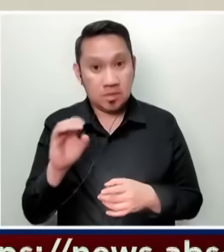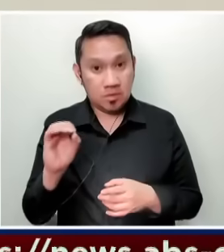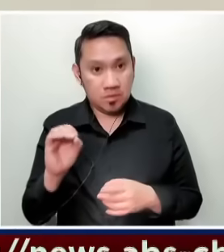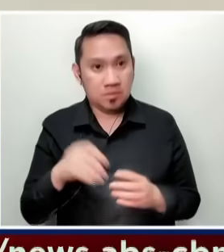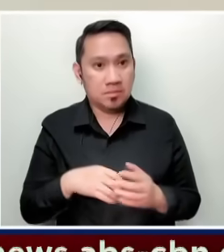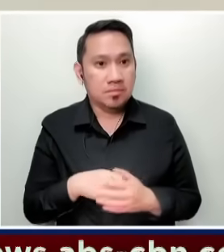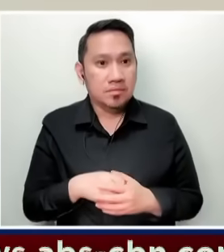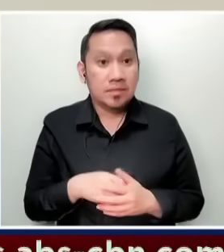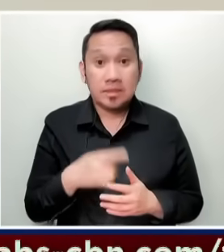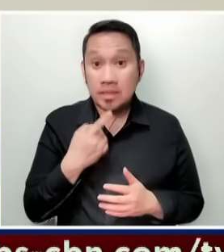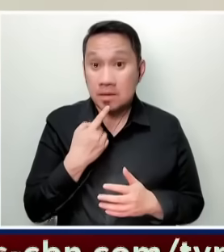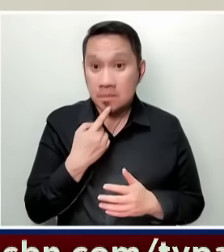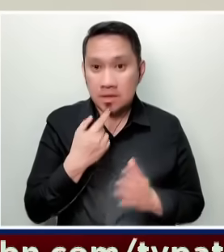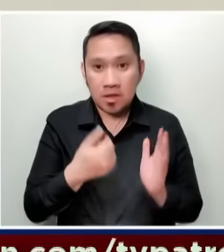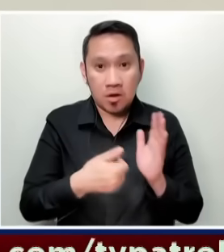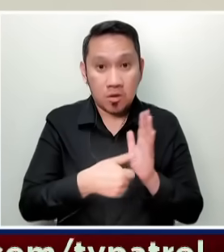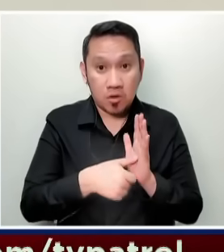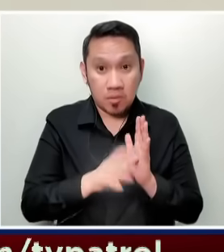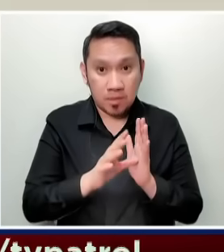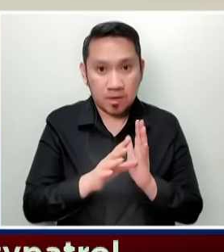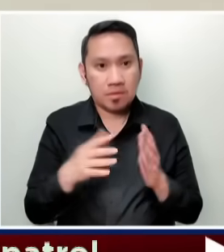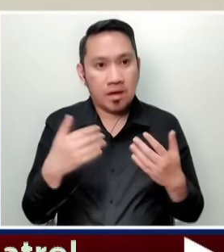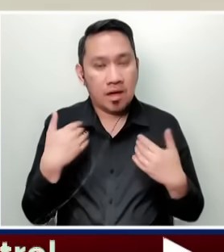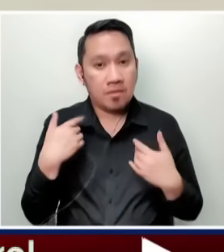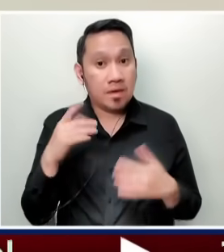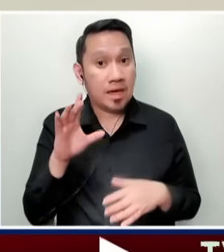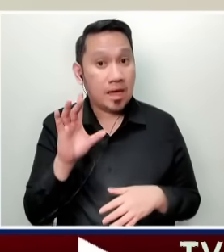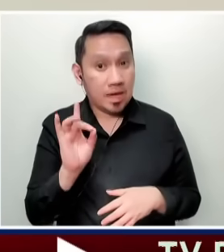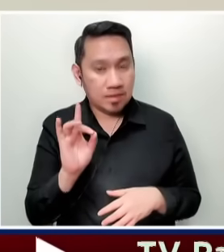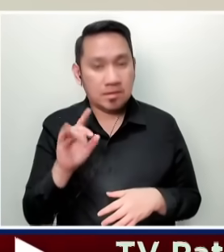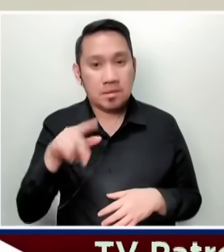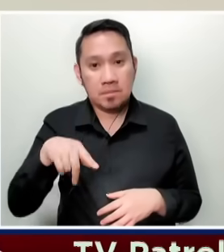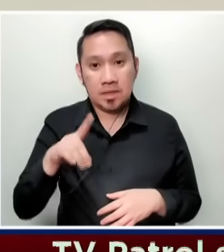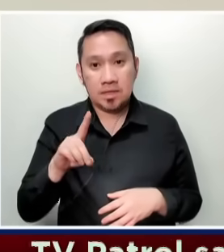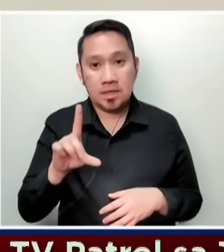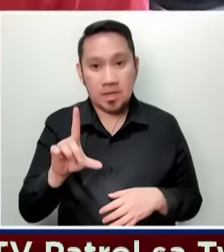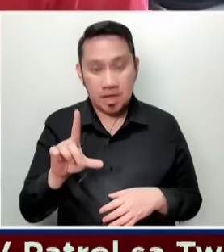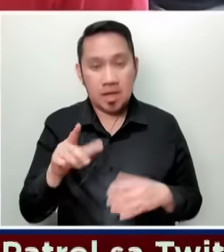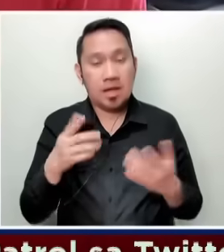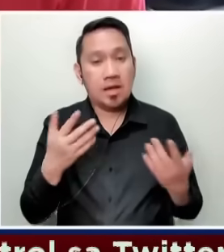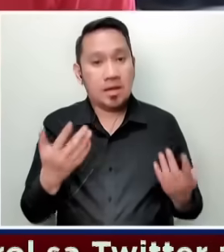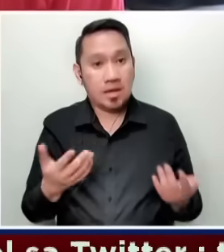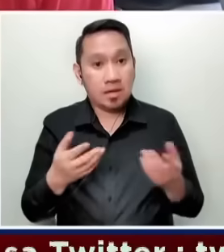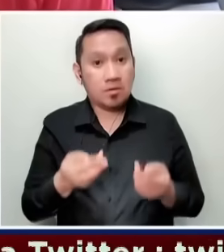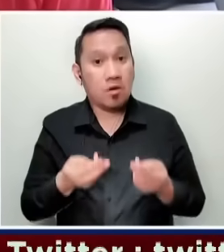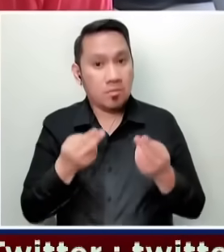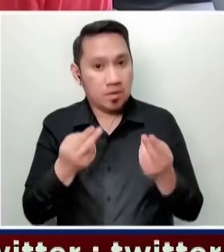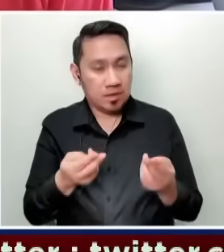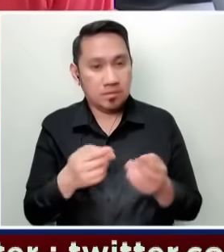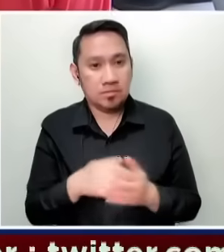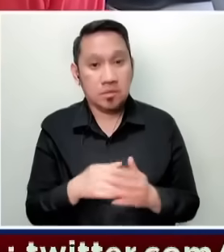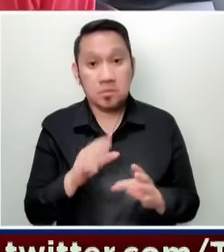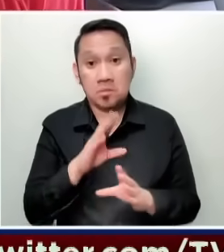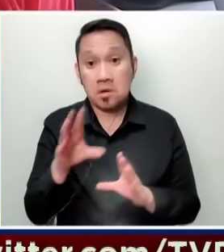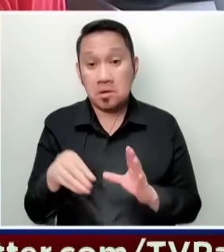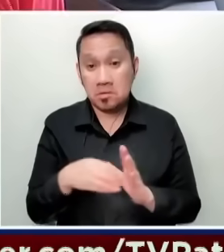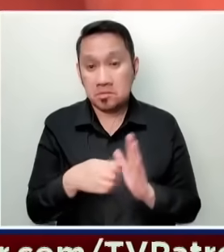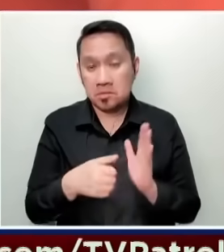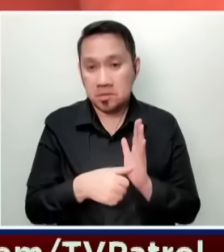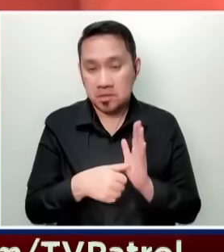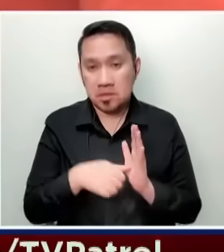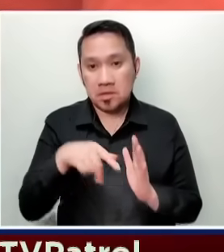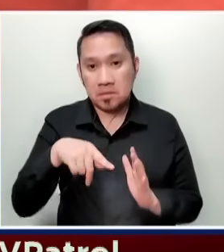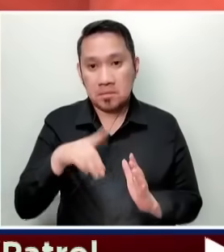Ayon sa COMELEC, 8 PDL ang tumakbo sa buong bansa. 3 ang nanalo. Dati nang lumuhok sa halalan ang mga